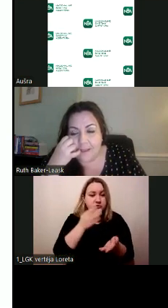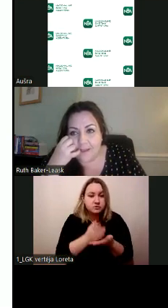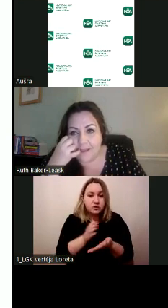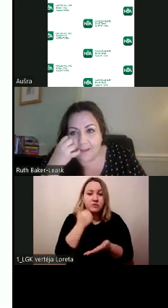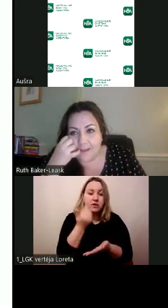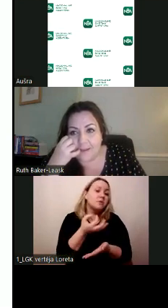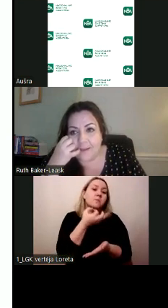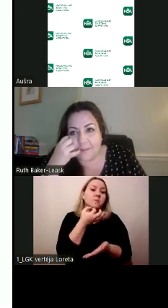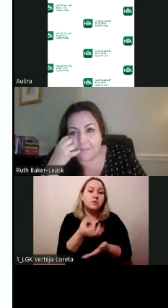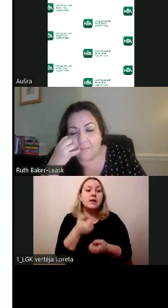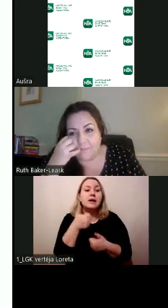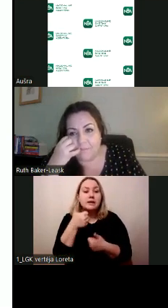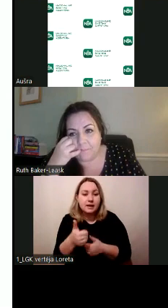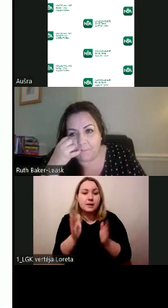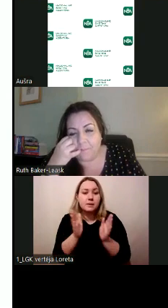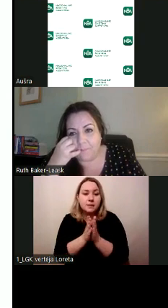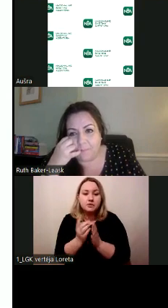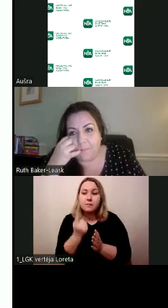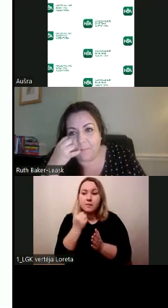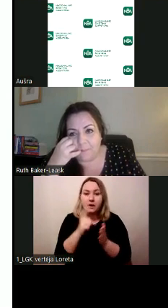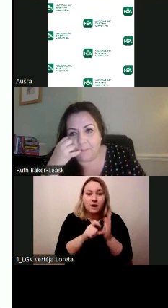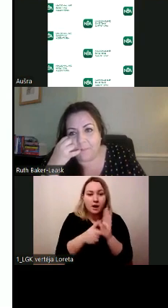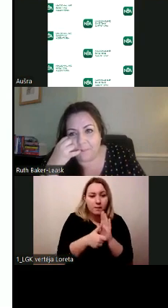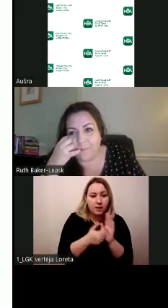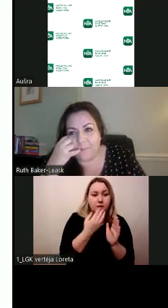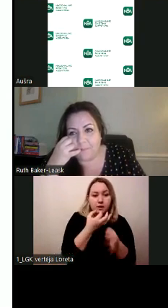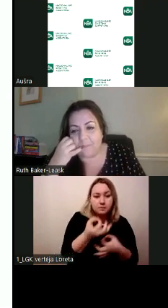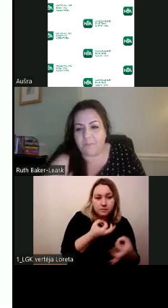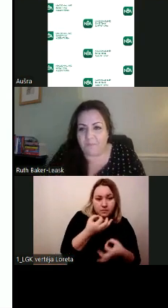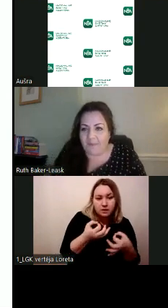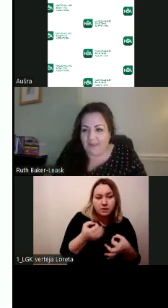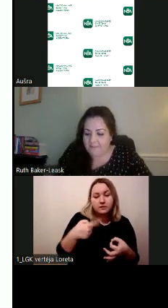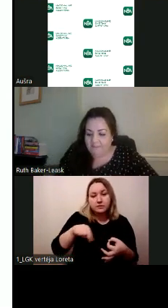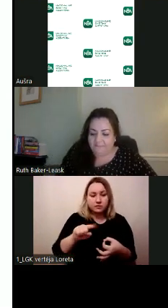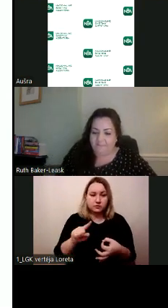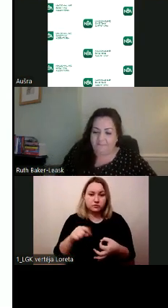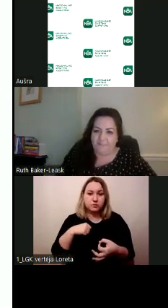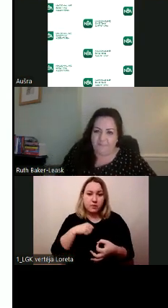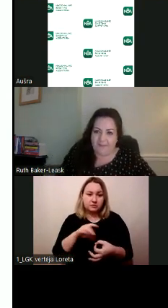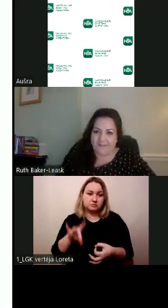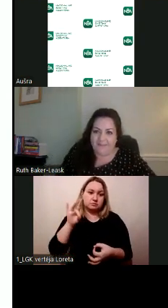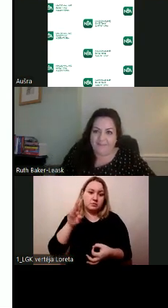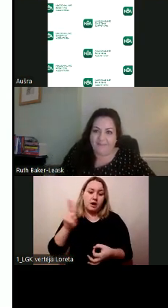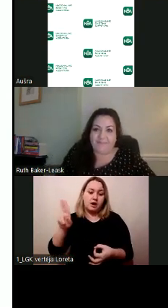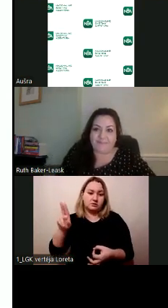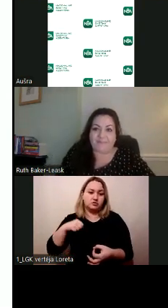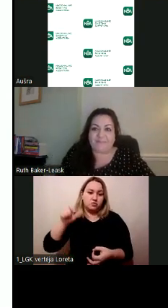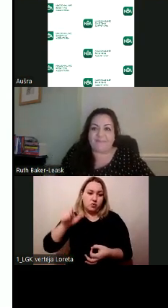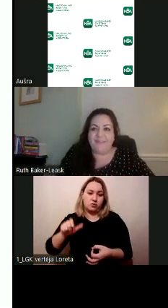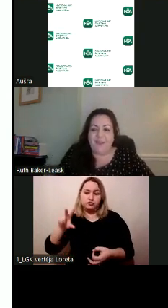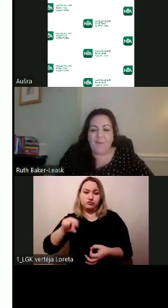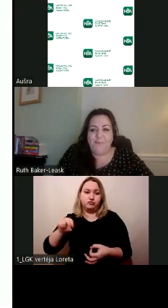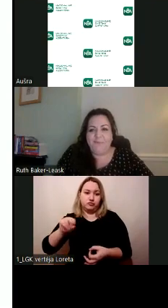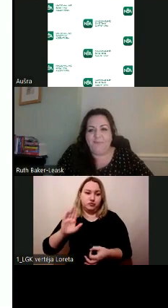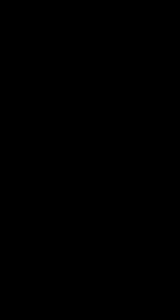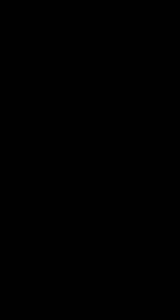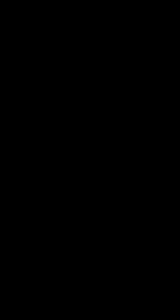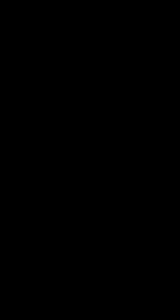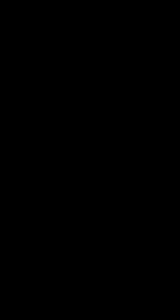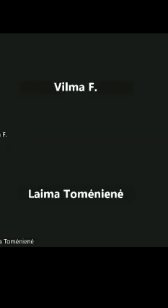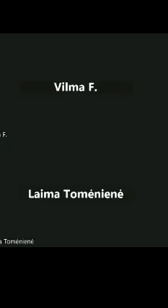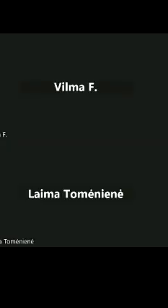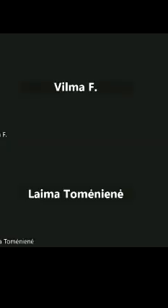pasakysiu, gerai, prašysime pirmo kambario pasisakyti, jūs parinkite žmogų, kuris pasakys už jūs, nebe mes paskirsime.